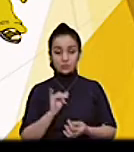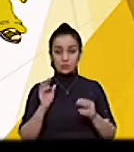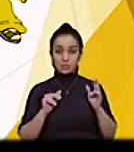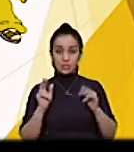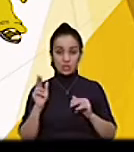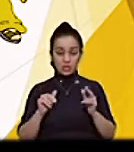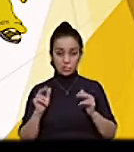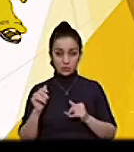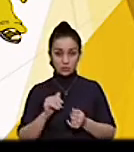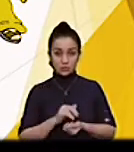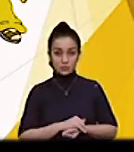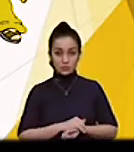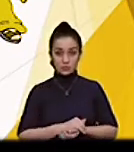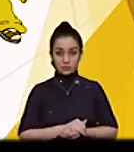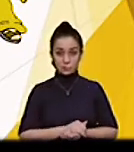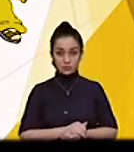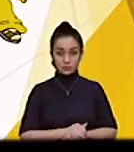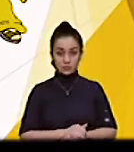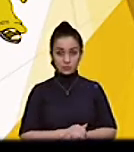Закрашиваем.